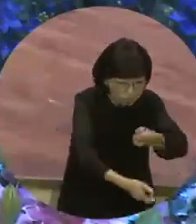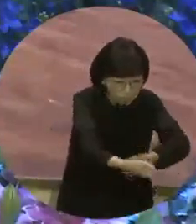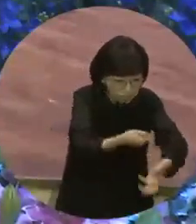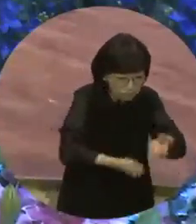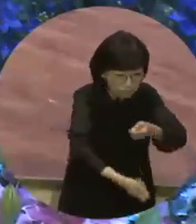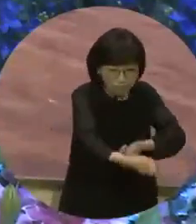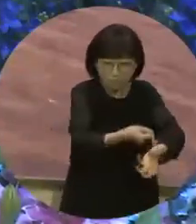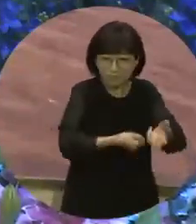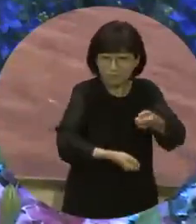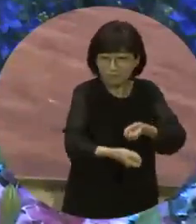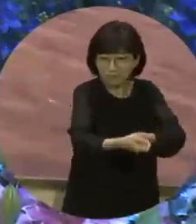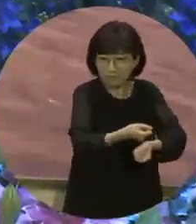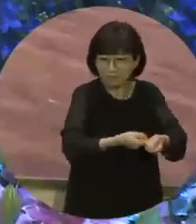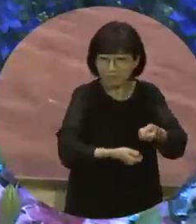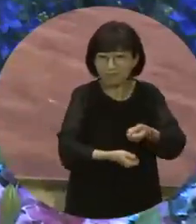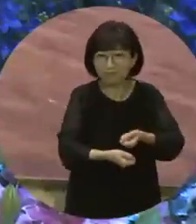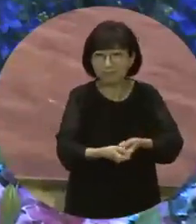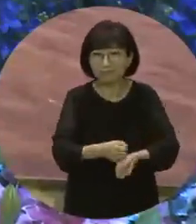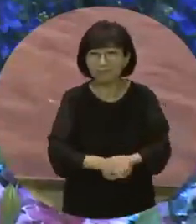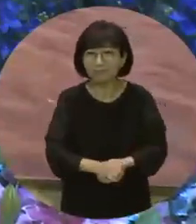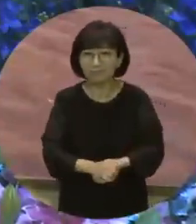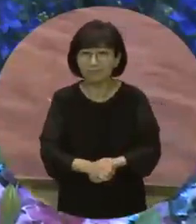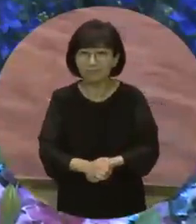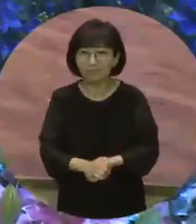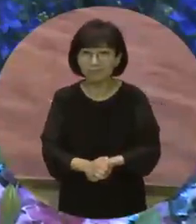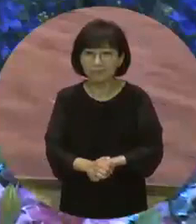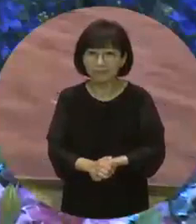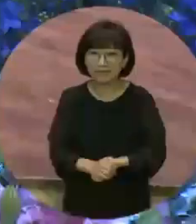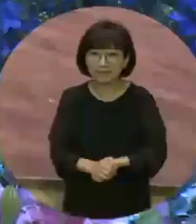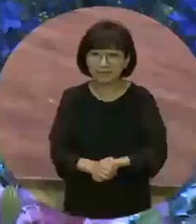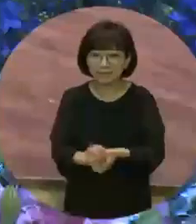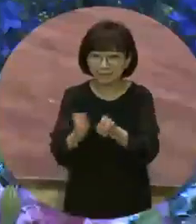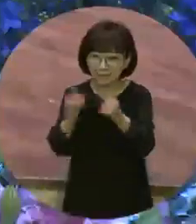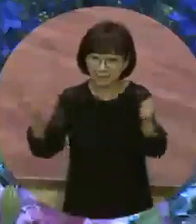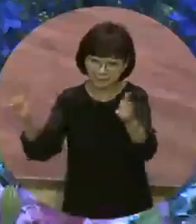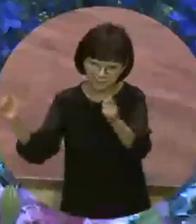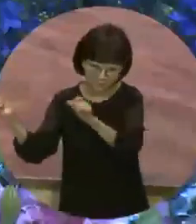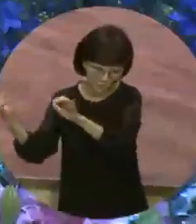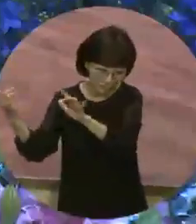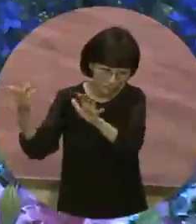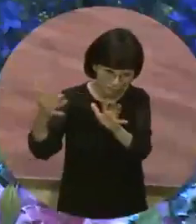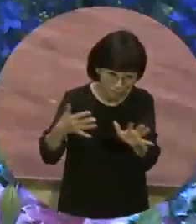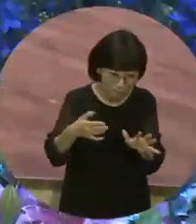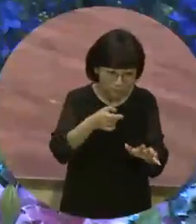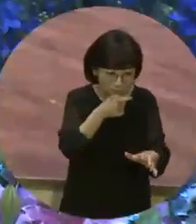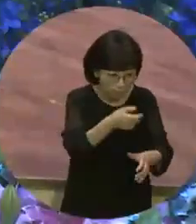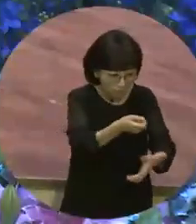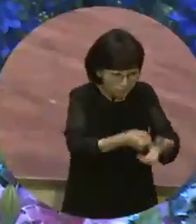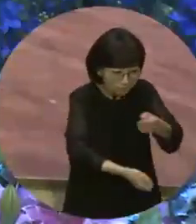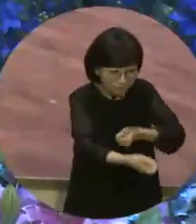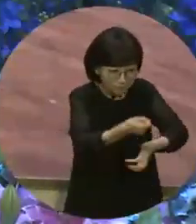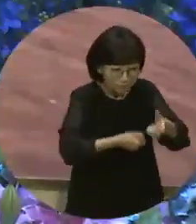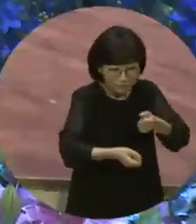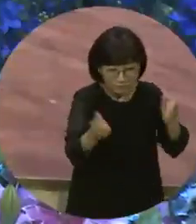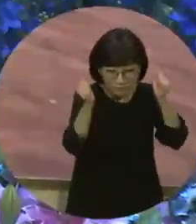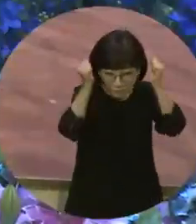물, 그 우물 하나밖에 없단 말이에요. 우물 하나밖에 없으면 전부 동네 사람 그 우물과 먹는 거예요. 그러니까 물이 많았냐 많지가 않아서